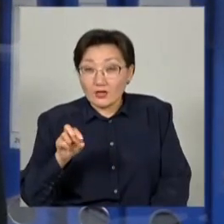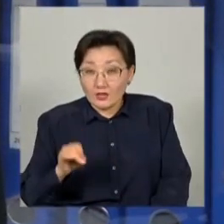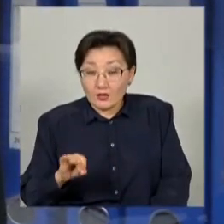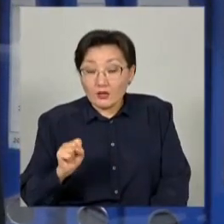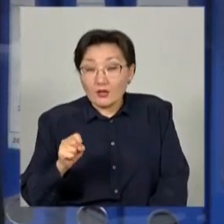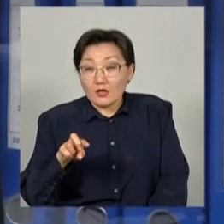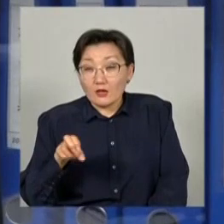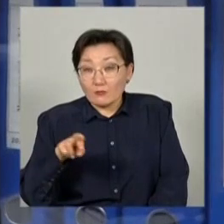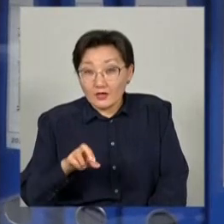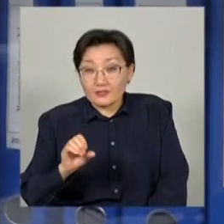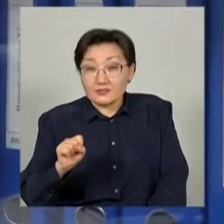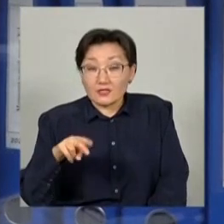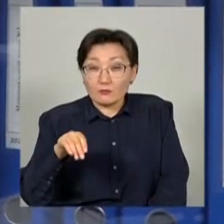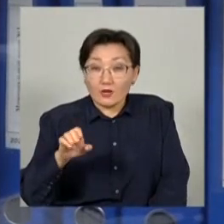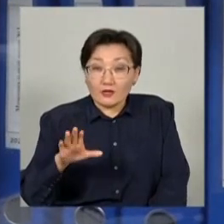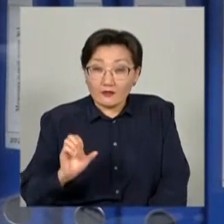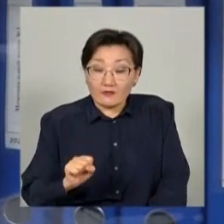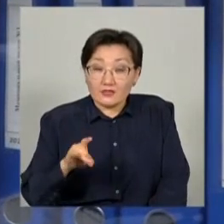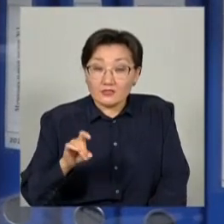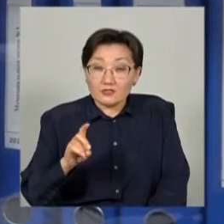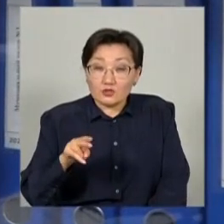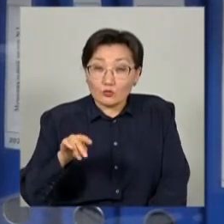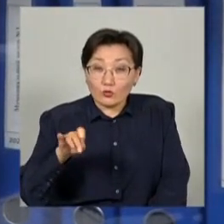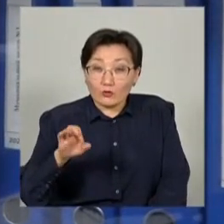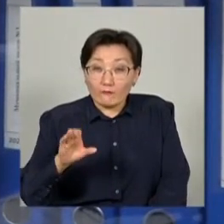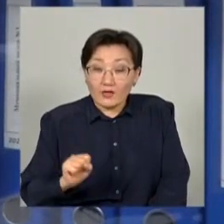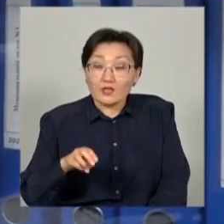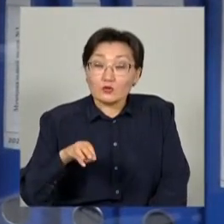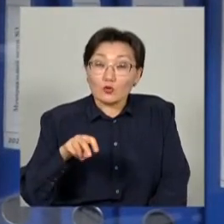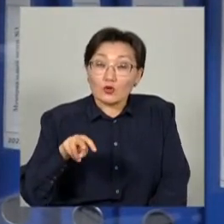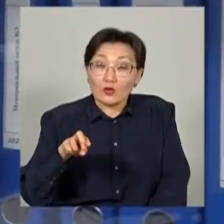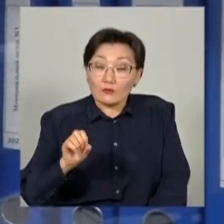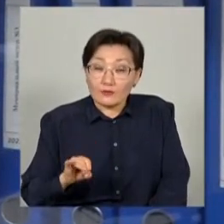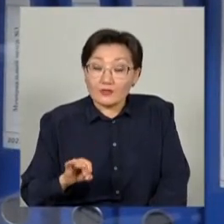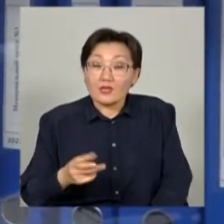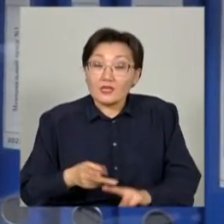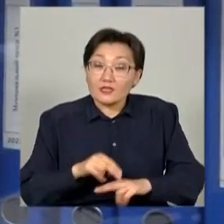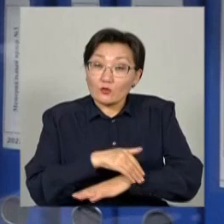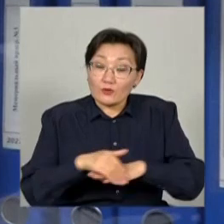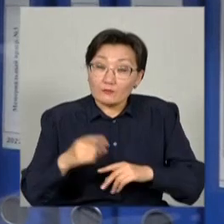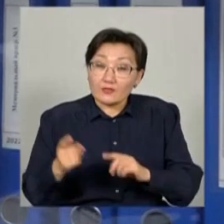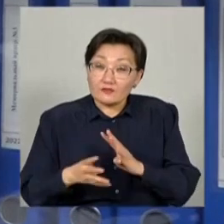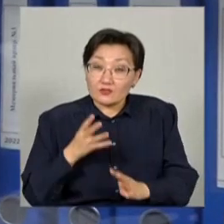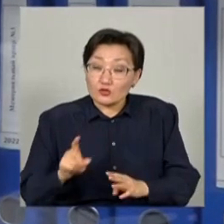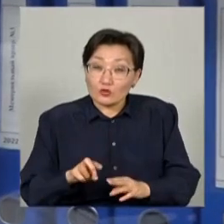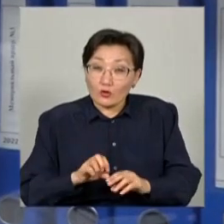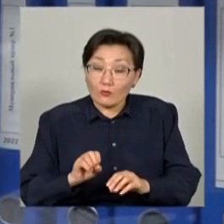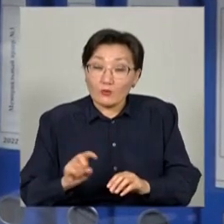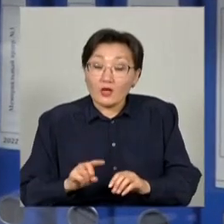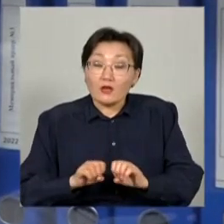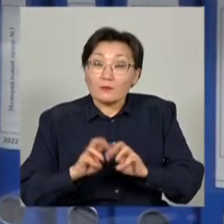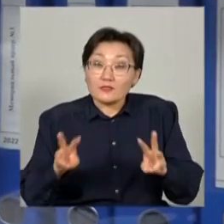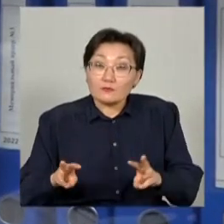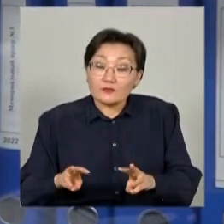Абая, Сатпаева, Рыскулова, Тулеби, вот эти улицы будут в первую очередь, чтобы обеспечить